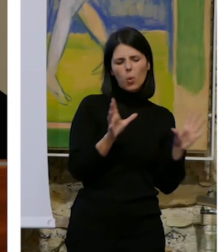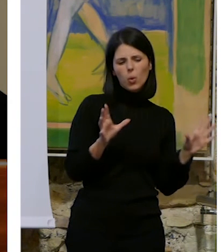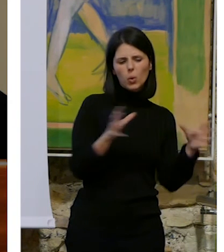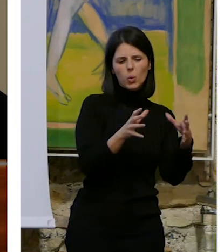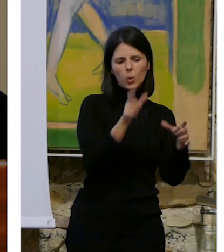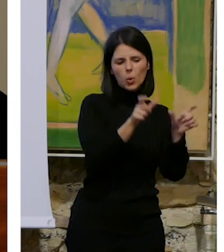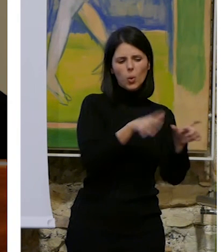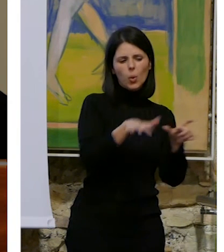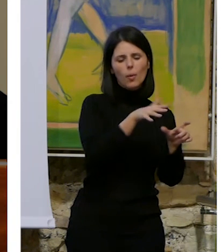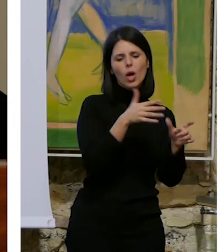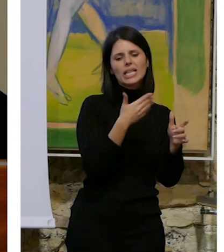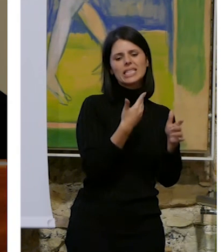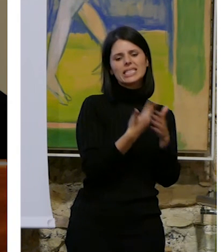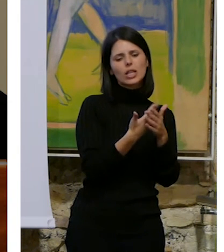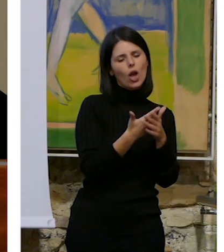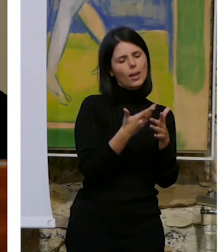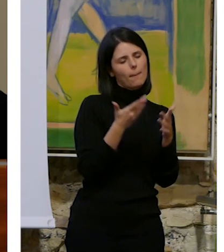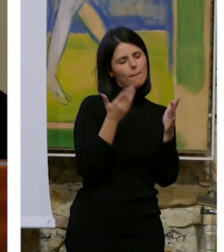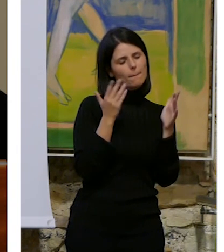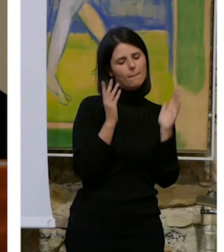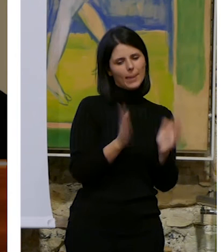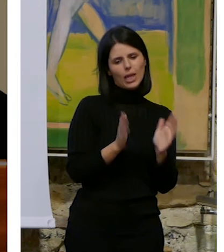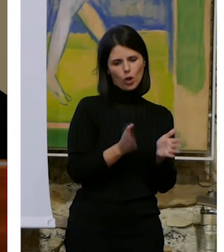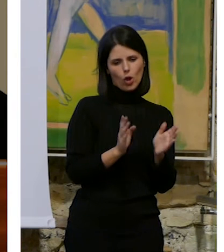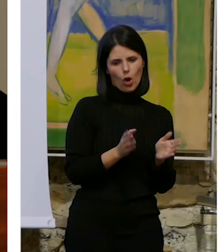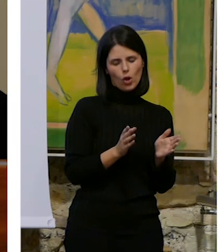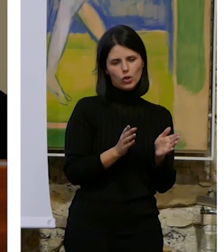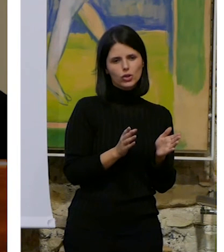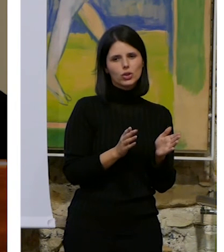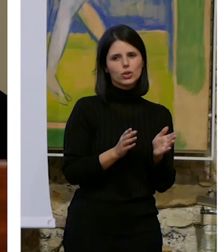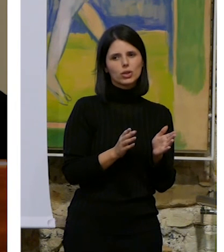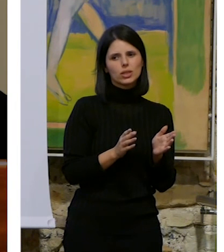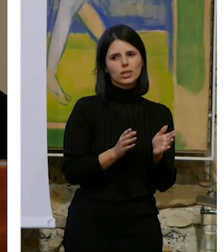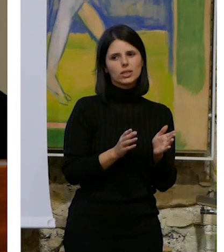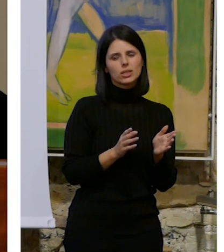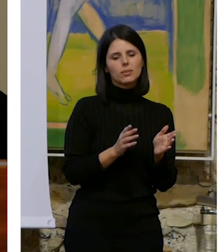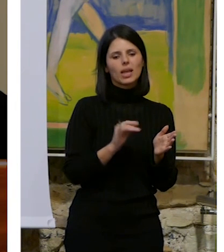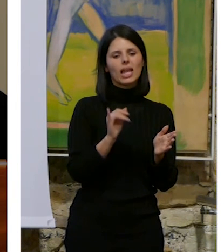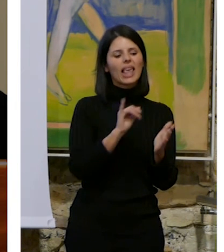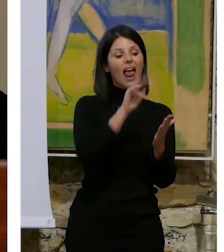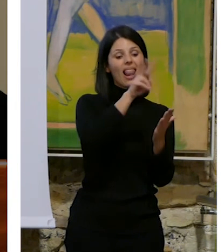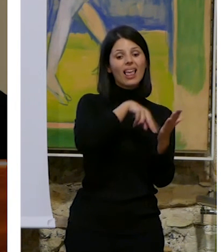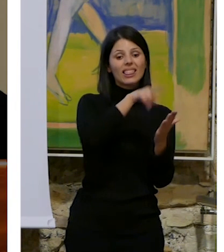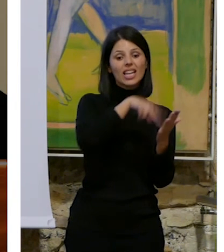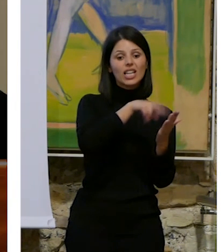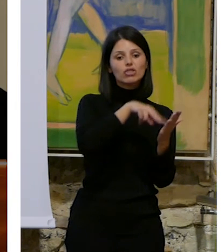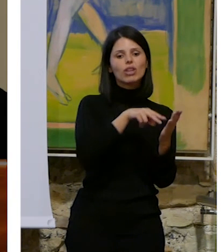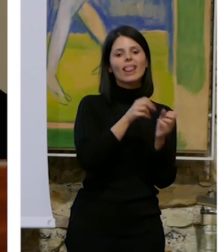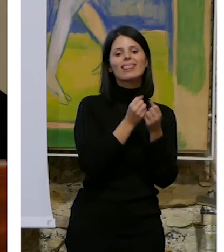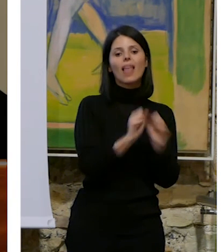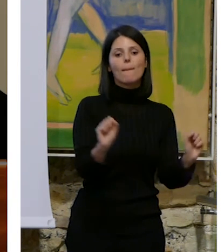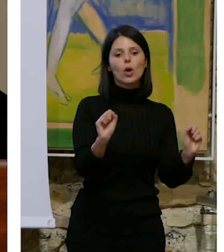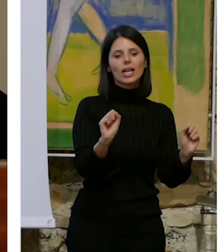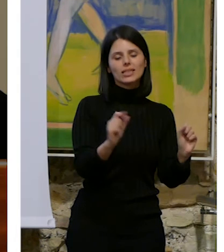di signore pericolosissime, sì, le elettrici democratiche ex